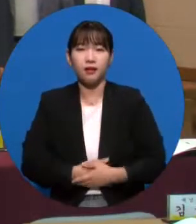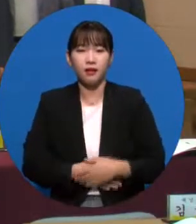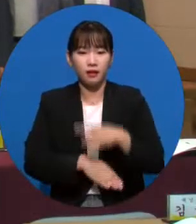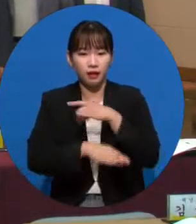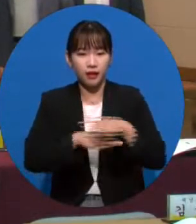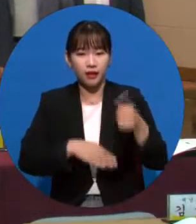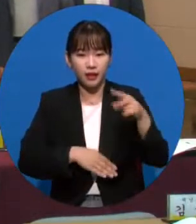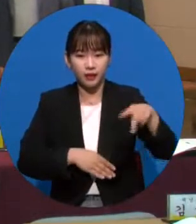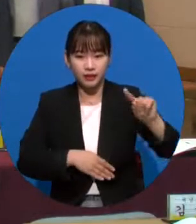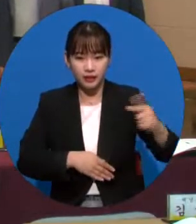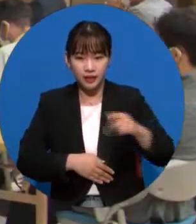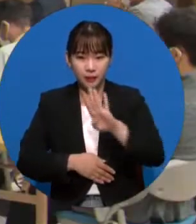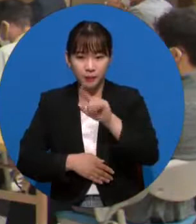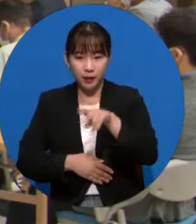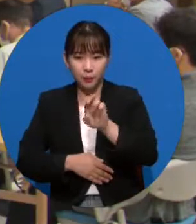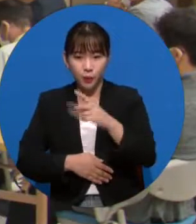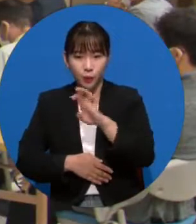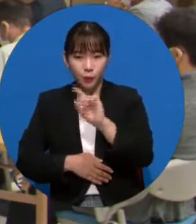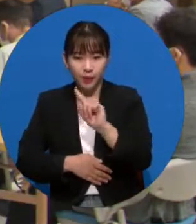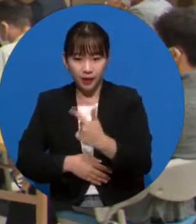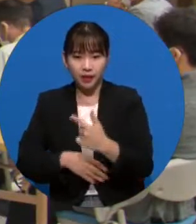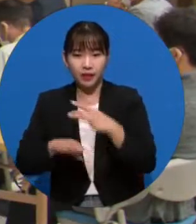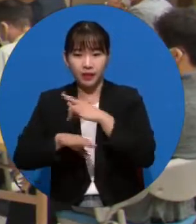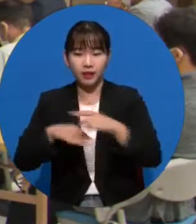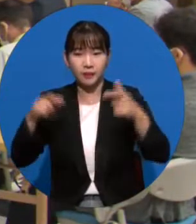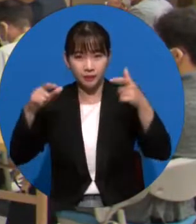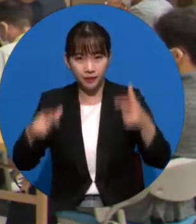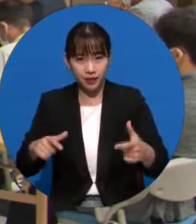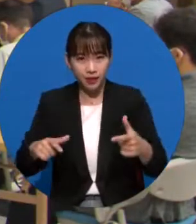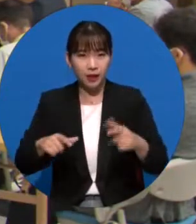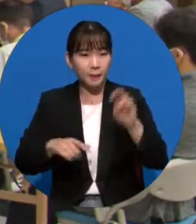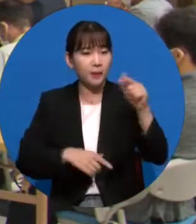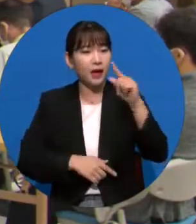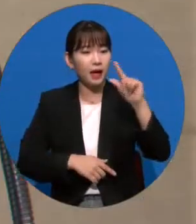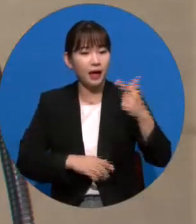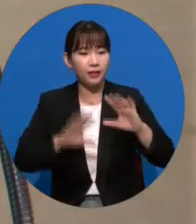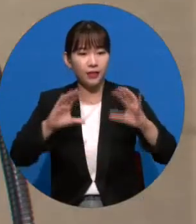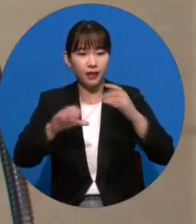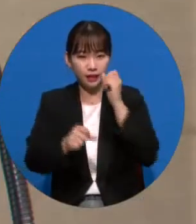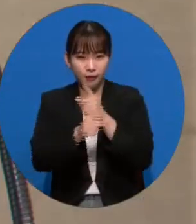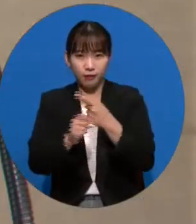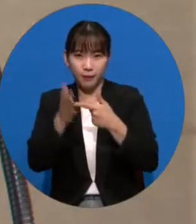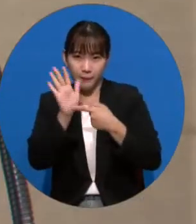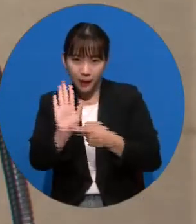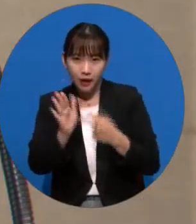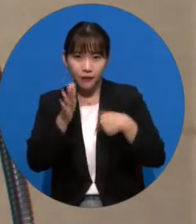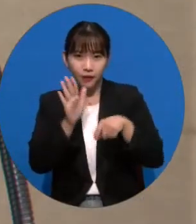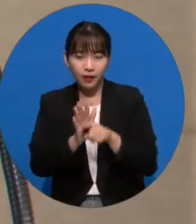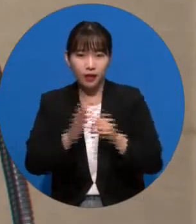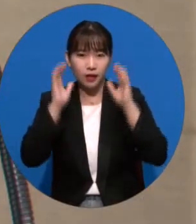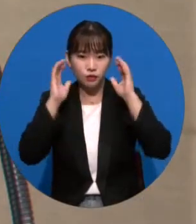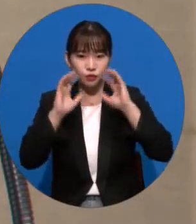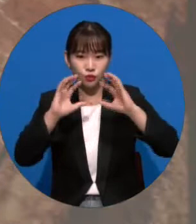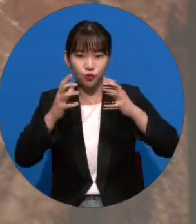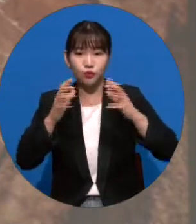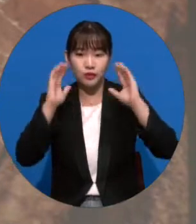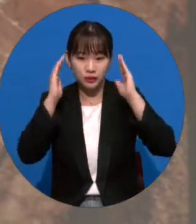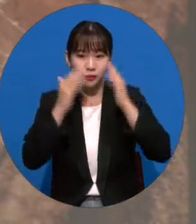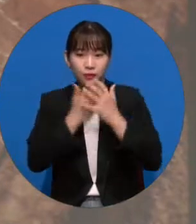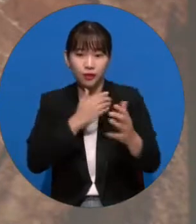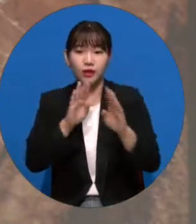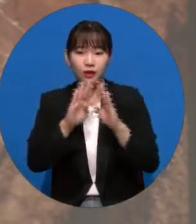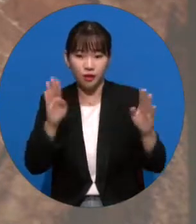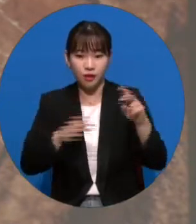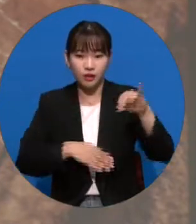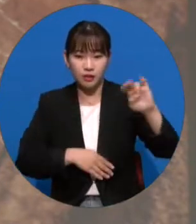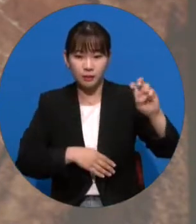해남 현상과 백포만 등 해남반도의 마한 소국의 성격을 규명하기 위한 국제 학술 대회가 열렸습니다.